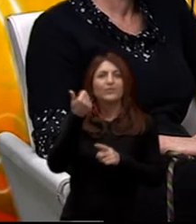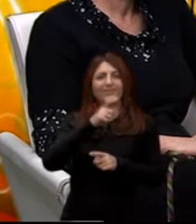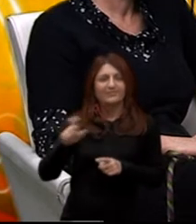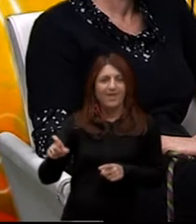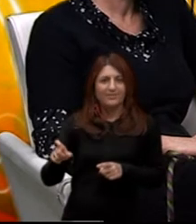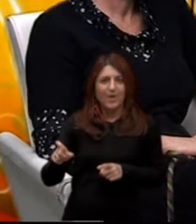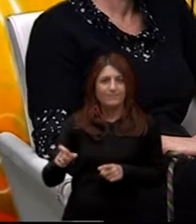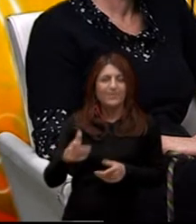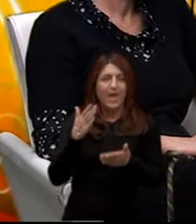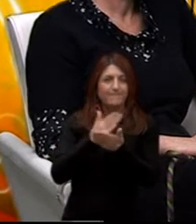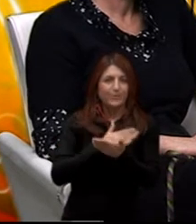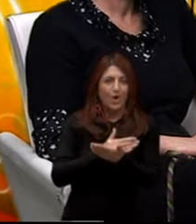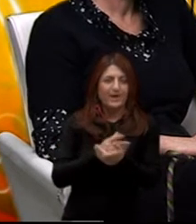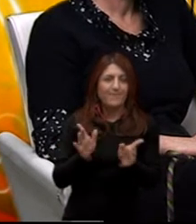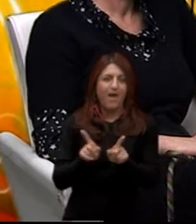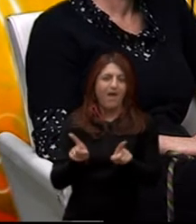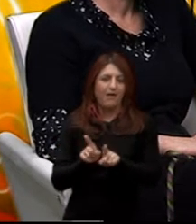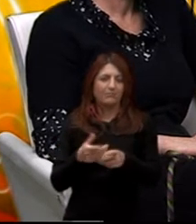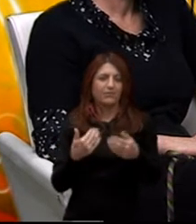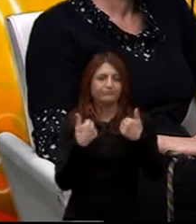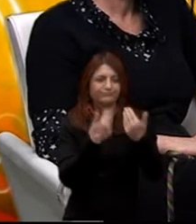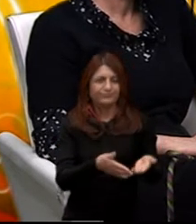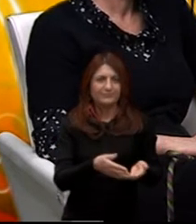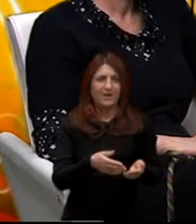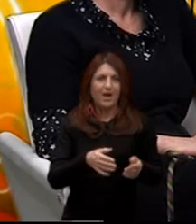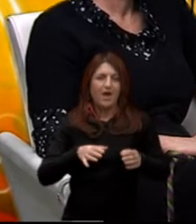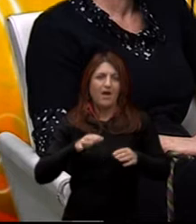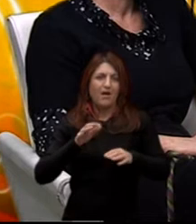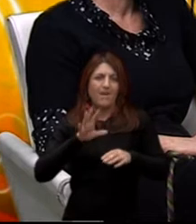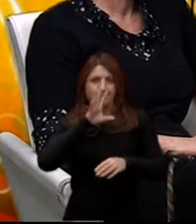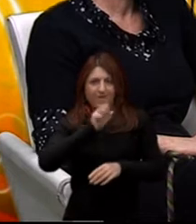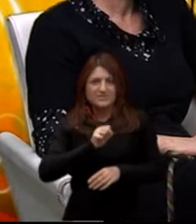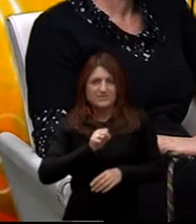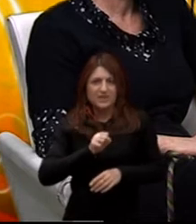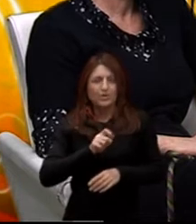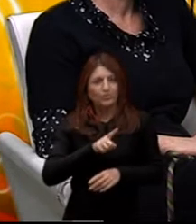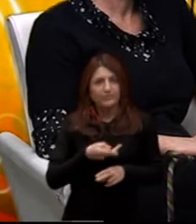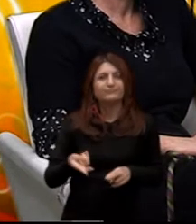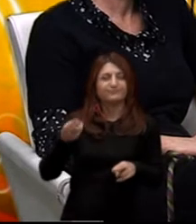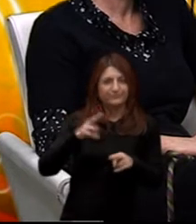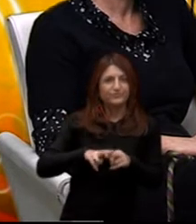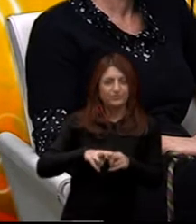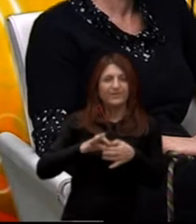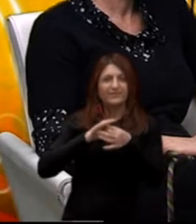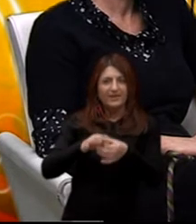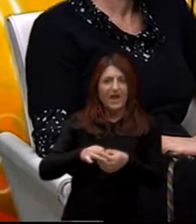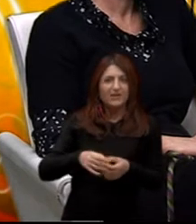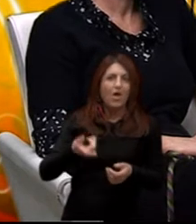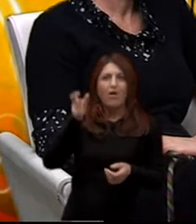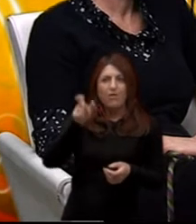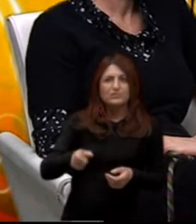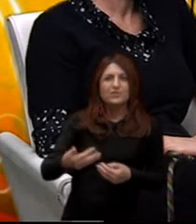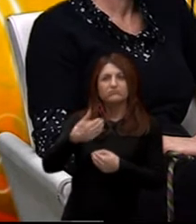Kada se dodjeljuju terapijski psi, rehabilitacijski psi vodiči, oni su vrlo intenzivni i tada je osoba kod nas u